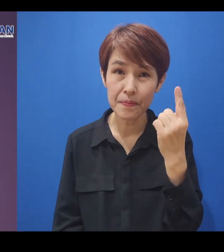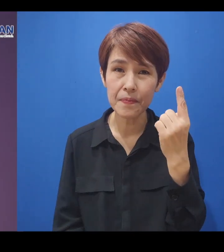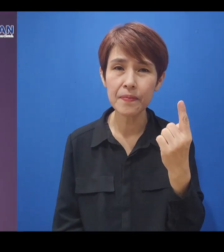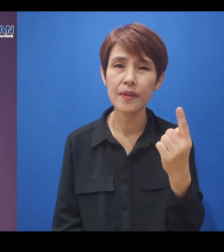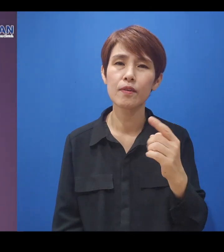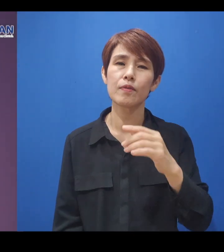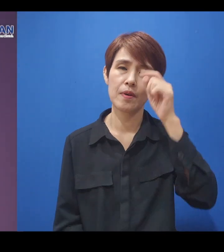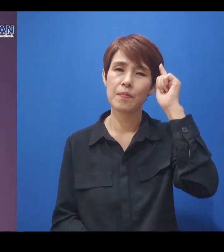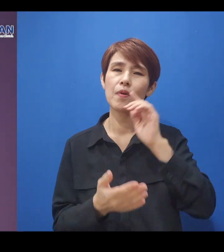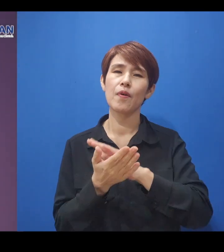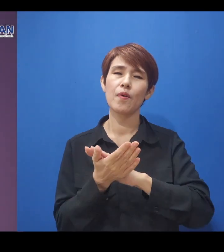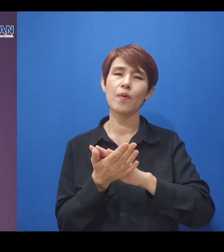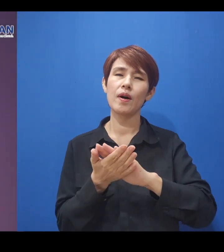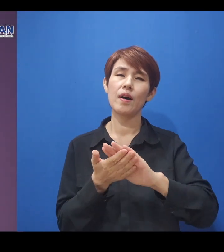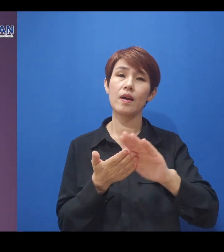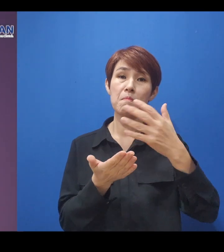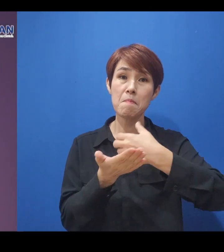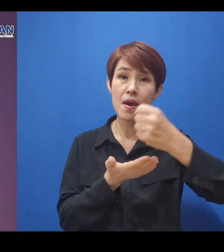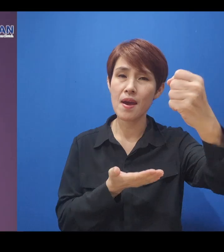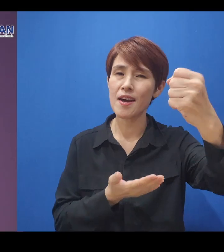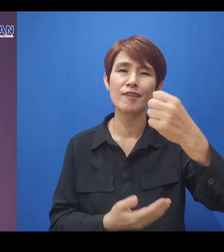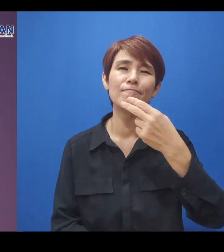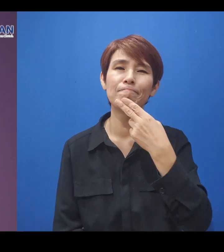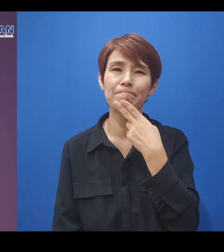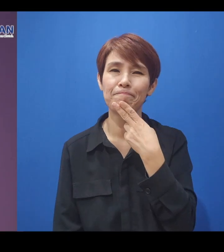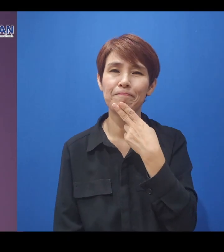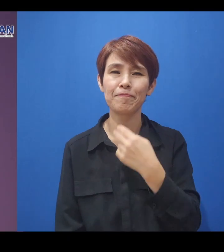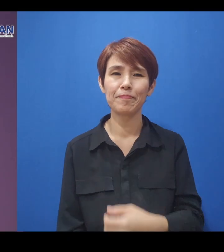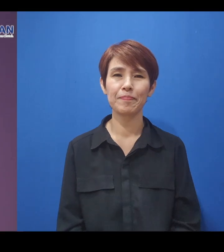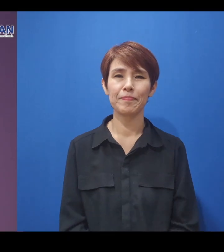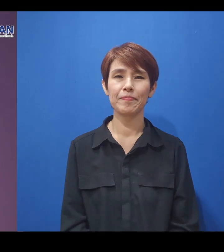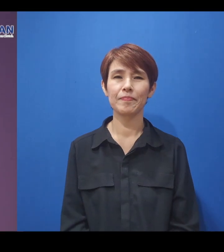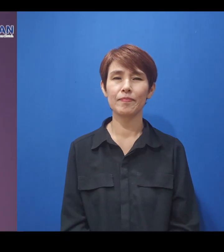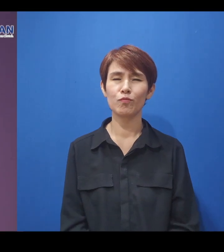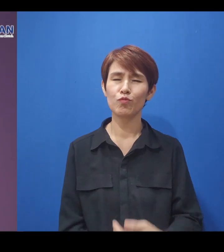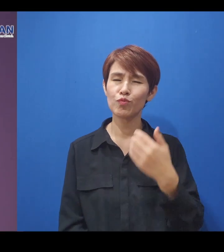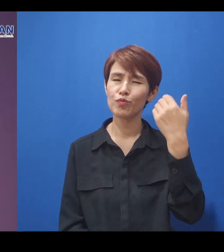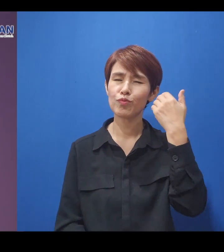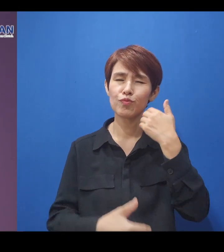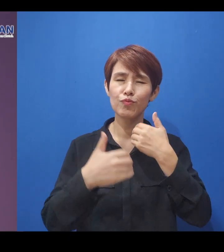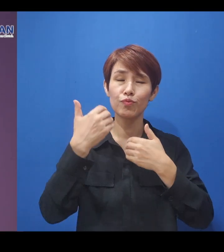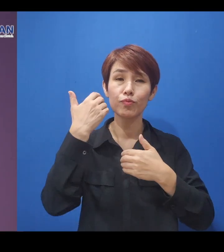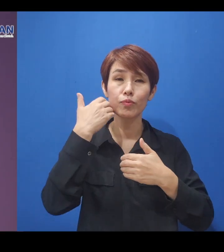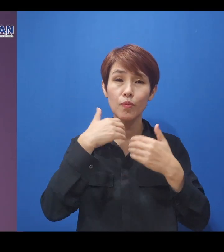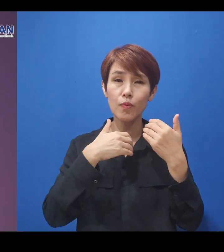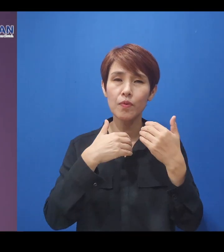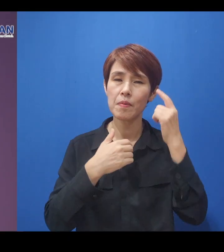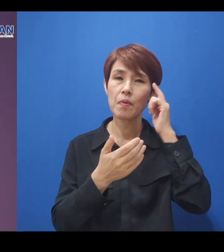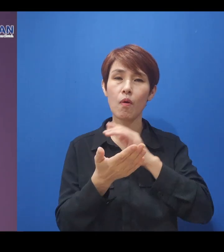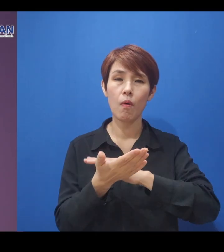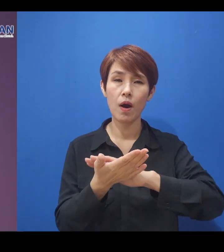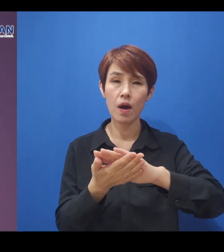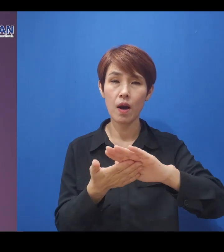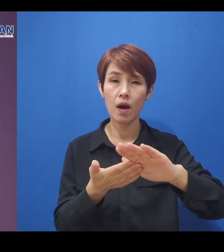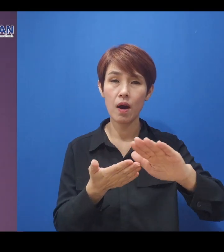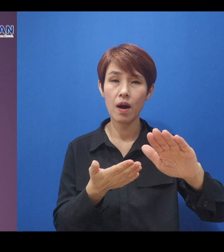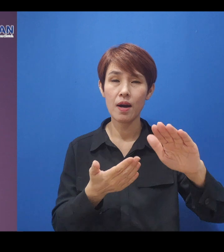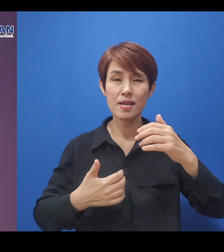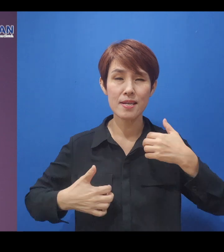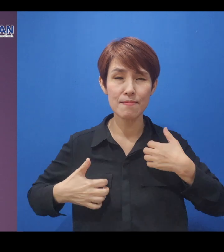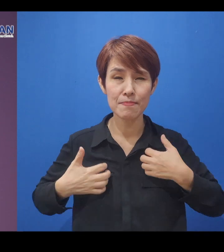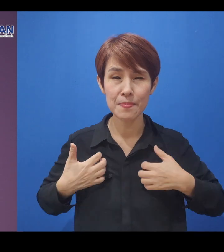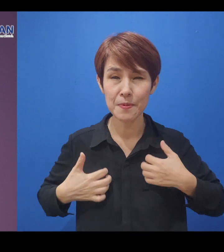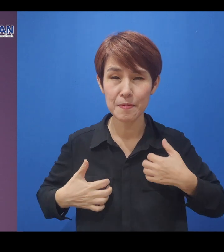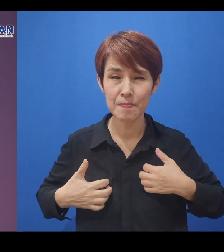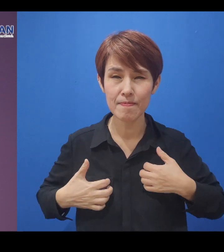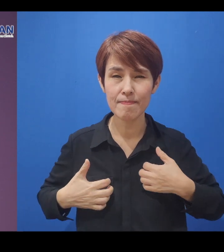이 평화는 결코 빼앗겨지지 않을 겁니다. 그 누구도 이 평화를, 이 기쁨을,